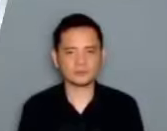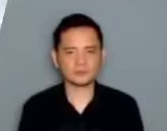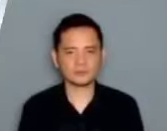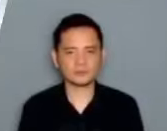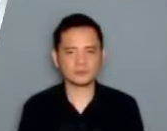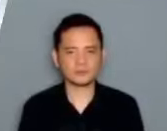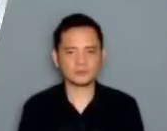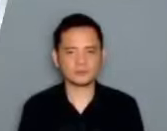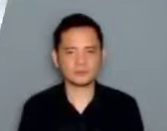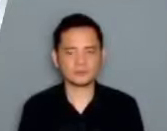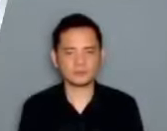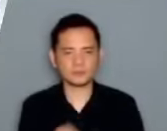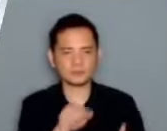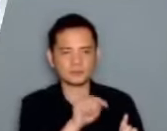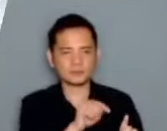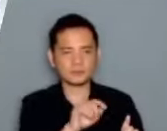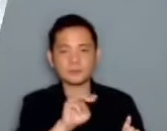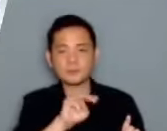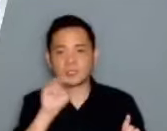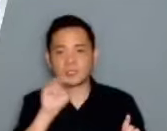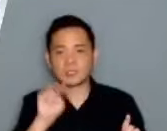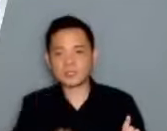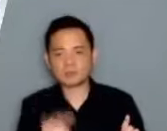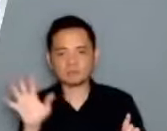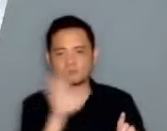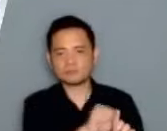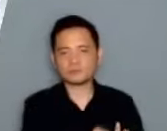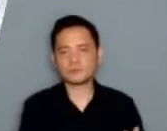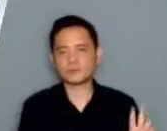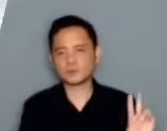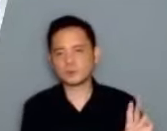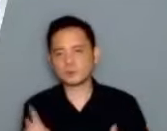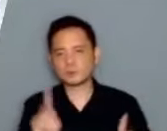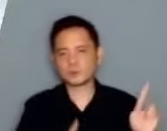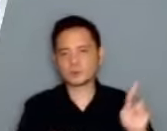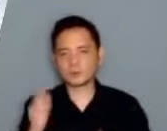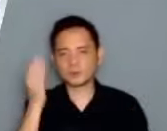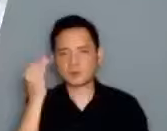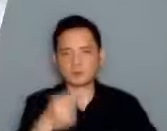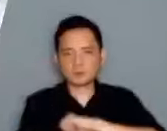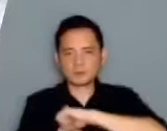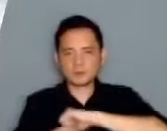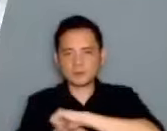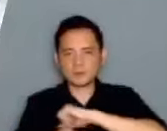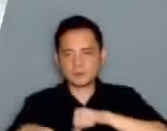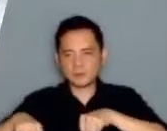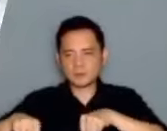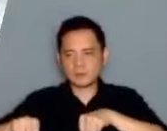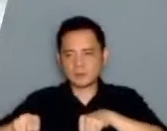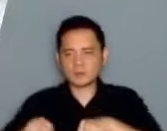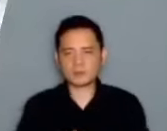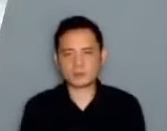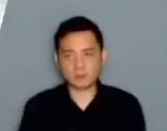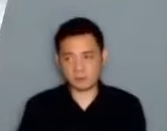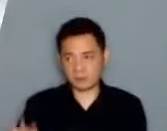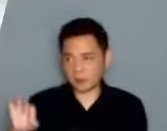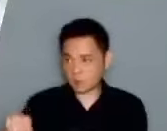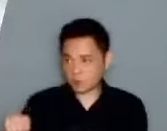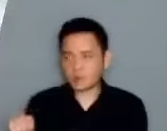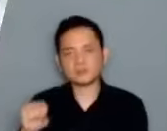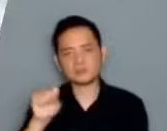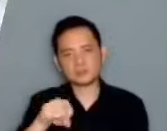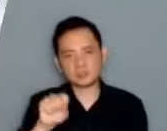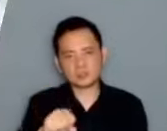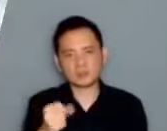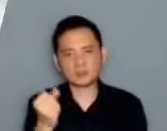Arestado sa Maynila ang dalawang suspect sa pagnanakaw ng motorsiklo ng kanilang kapitbahay. Nabawi ang motor pero kulang-kulang na ang